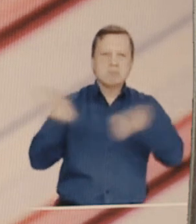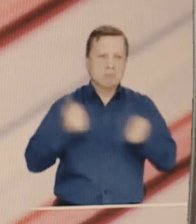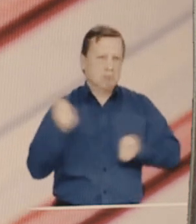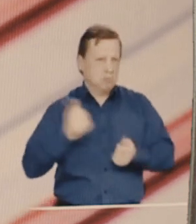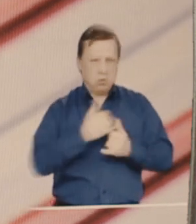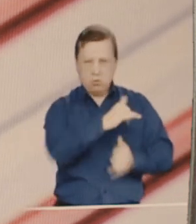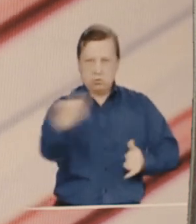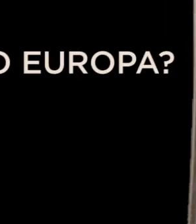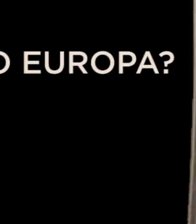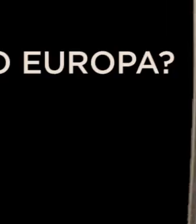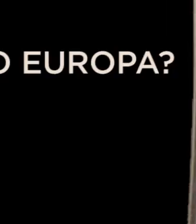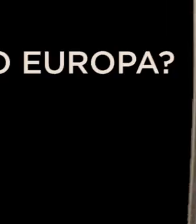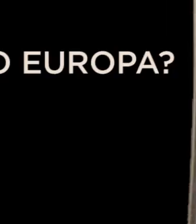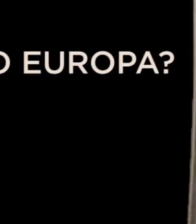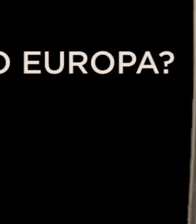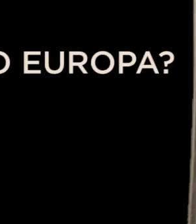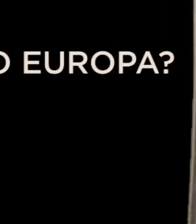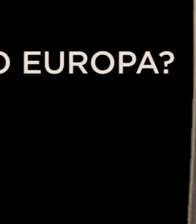świetne relacje ze Stanami Zjednoczonymi.